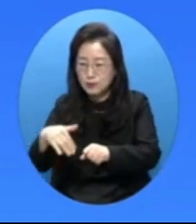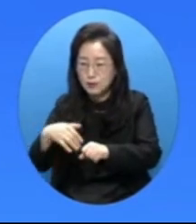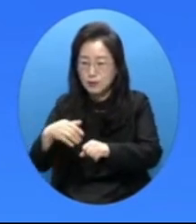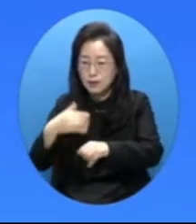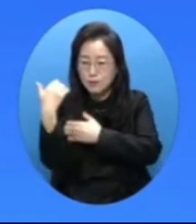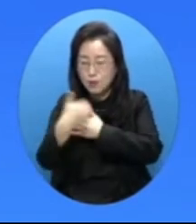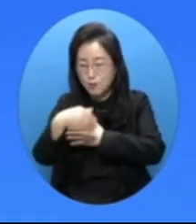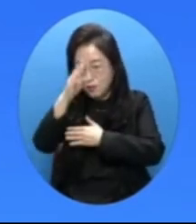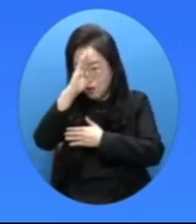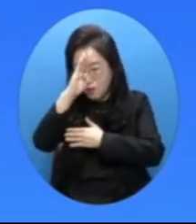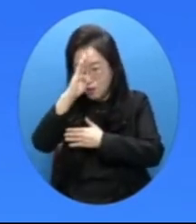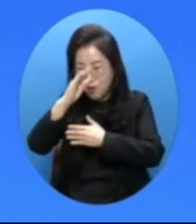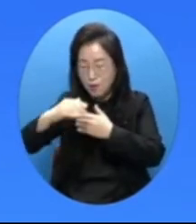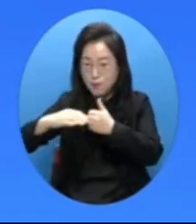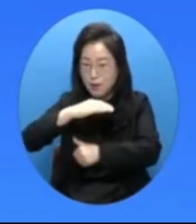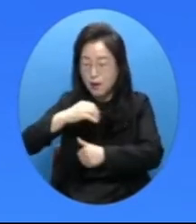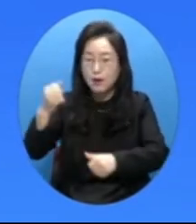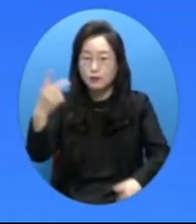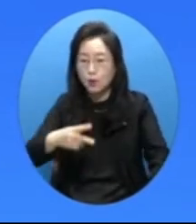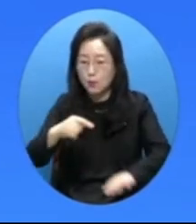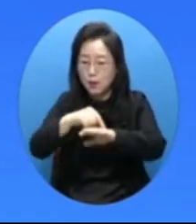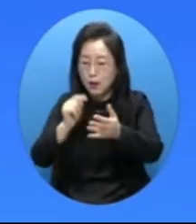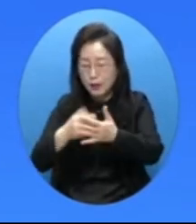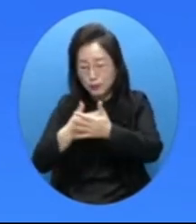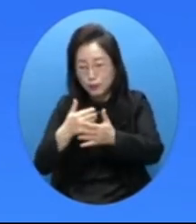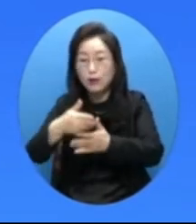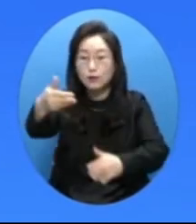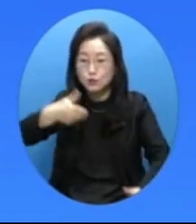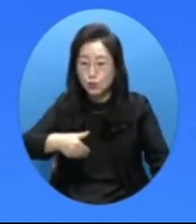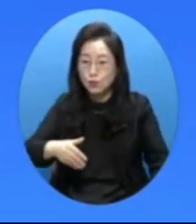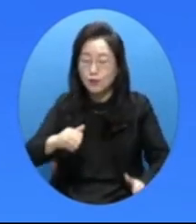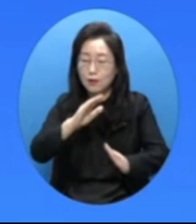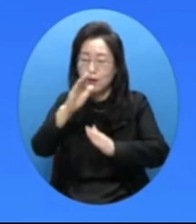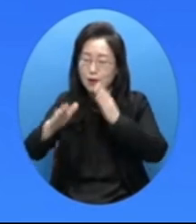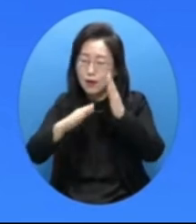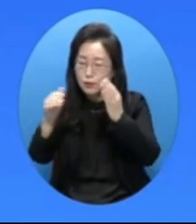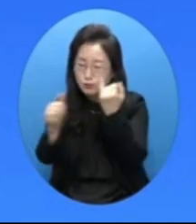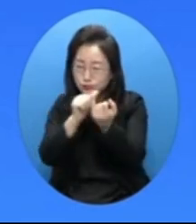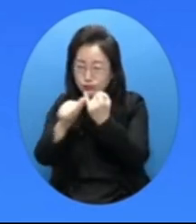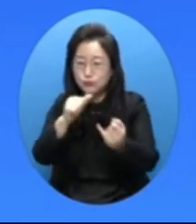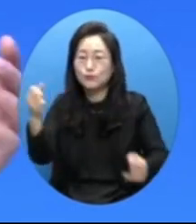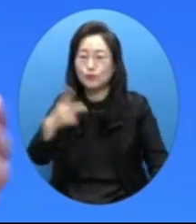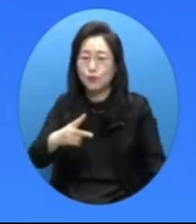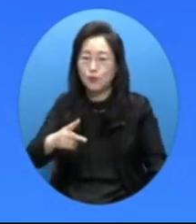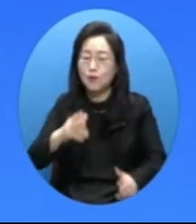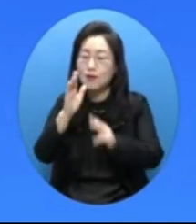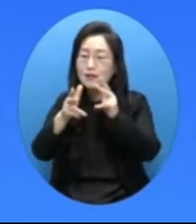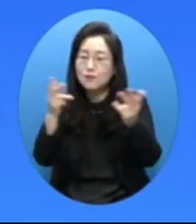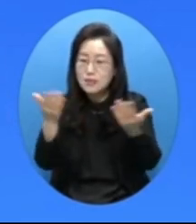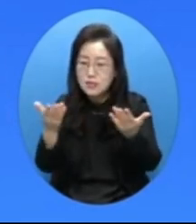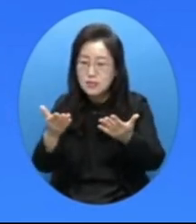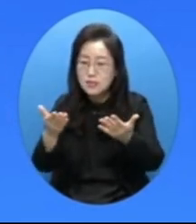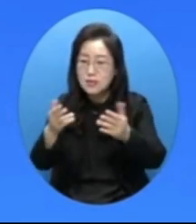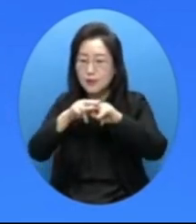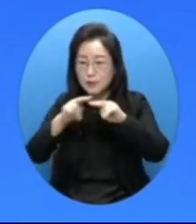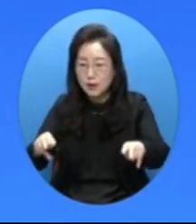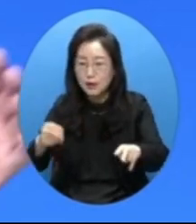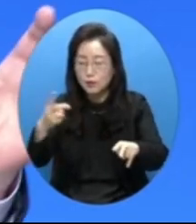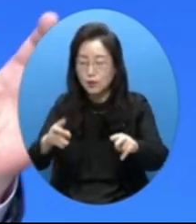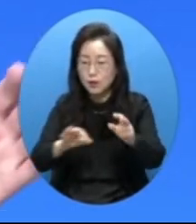깊은 상처를 주기도 하고 가정에 불화가 생겨나기도 하고 사비 파전되고 경제적인 어려움에 다가오고